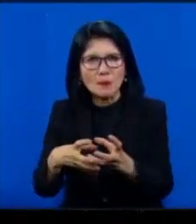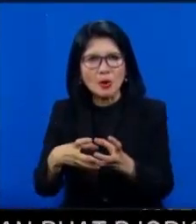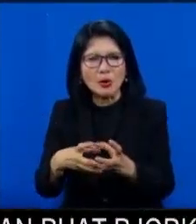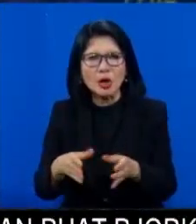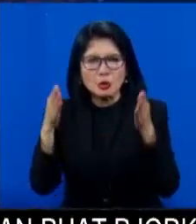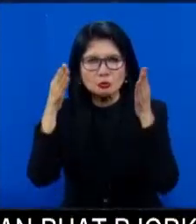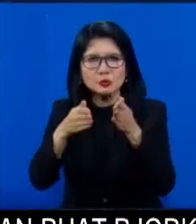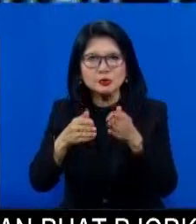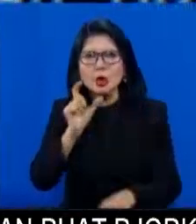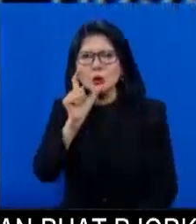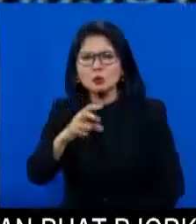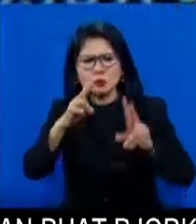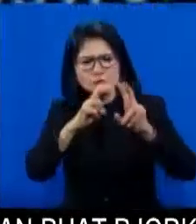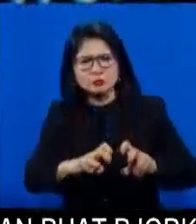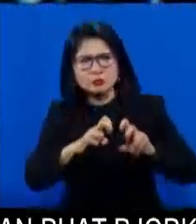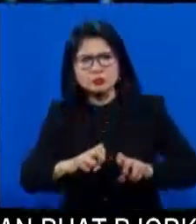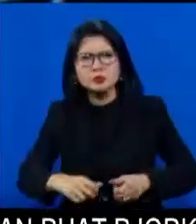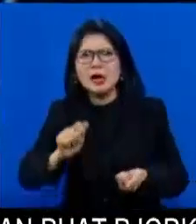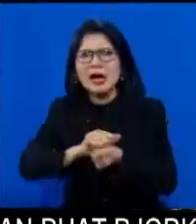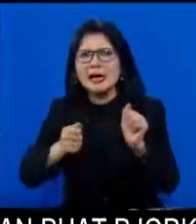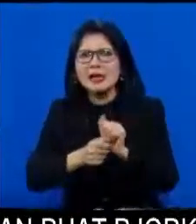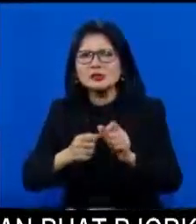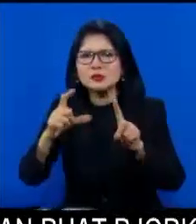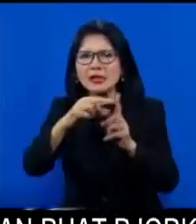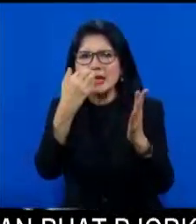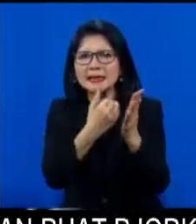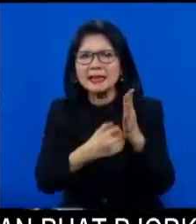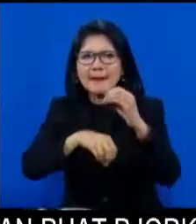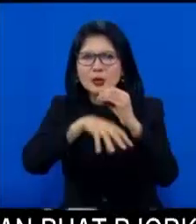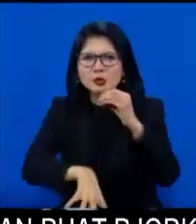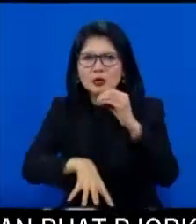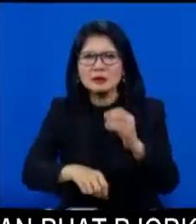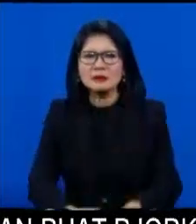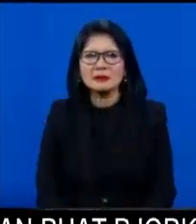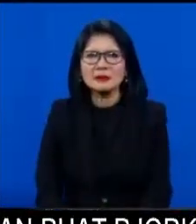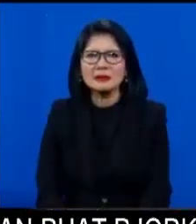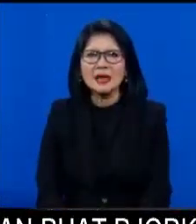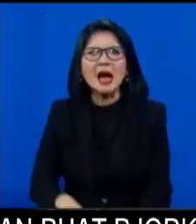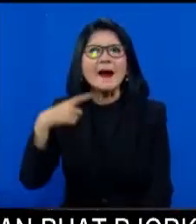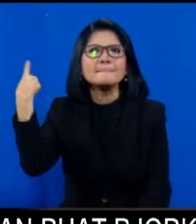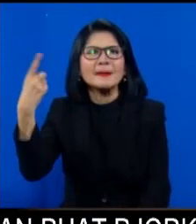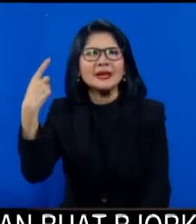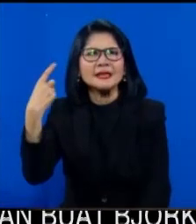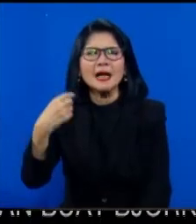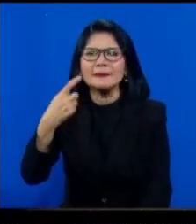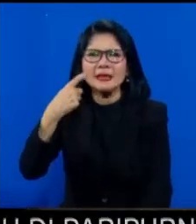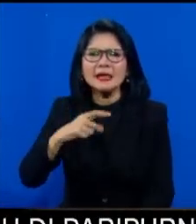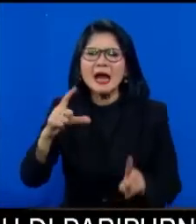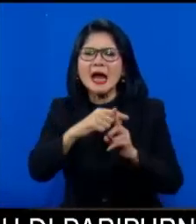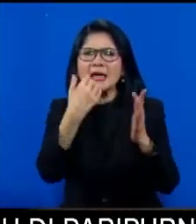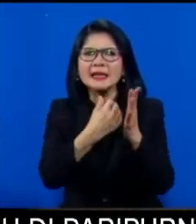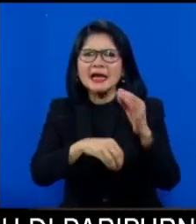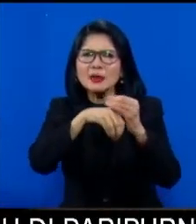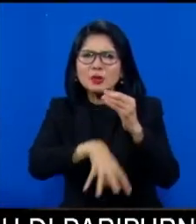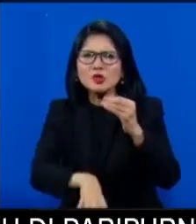untuk menelaah kasus bocoran data. Namun meski telah membentuk tim, pemerintah kembali menganggap data yang dibocorkan Bjorka